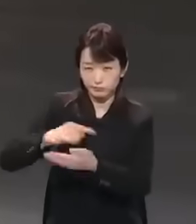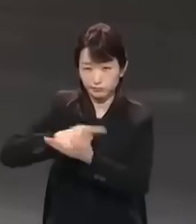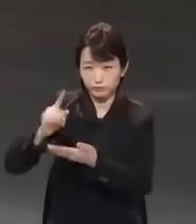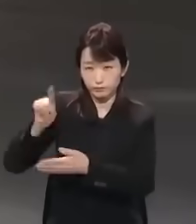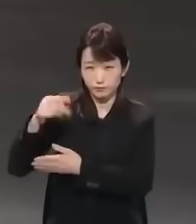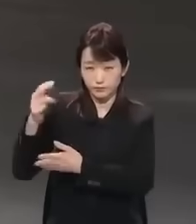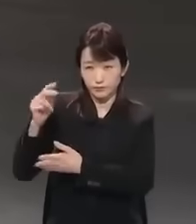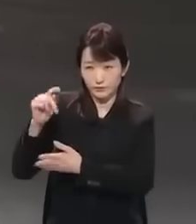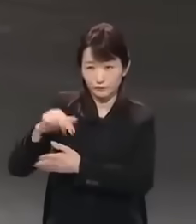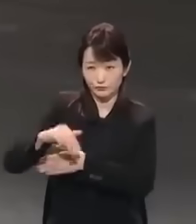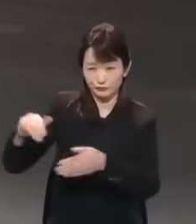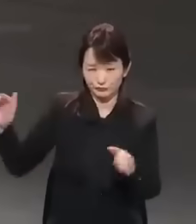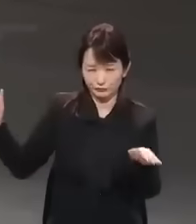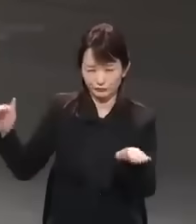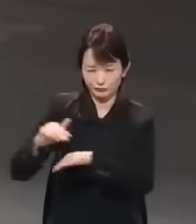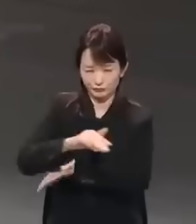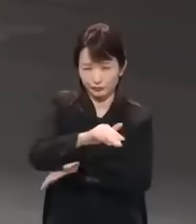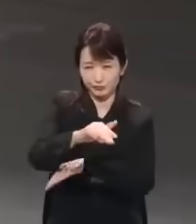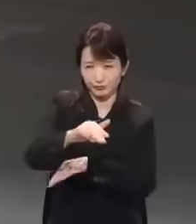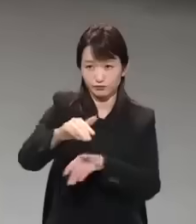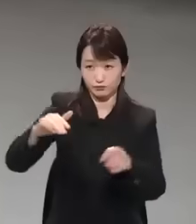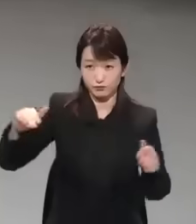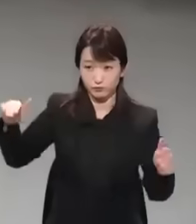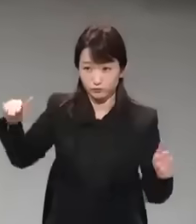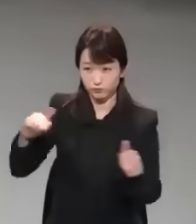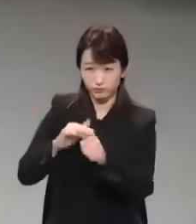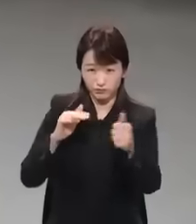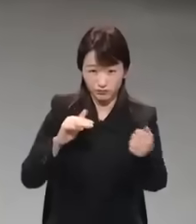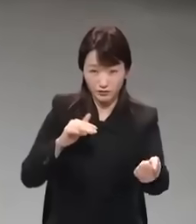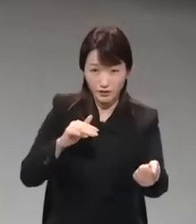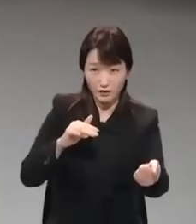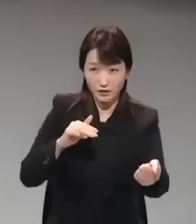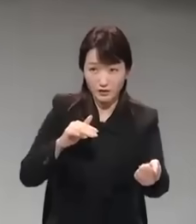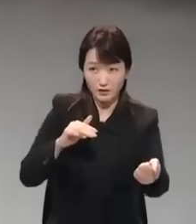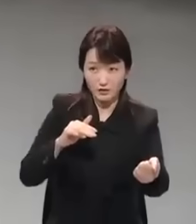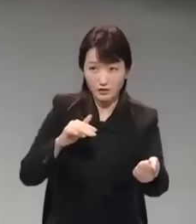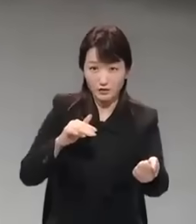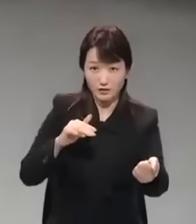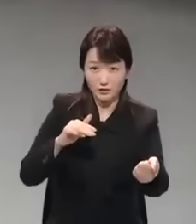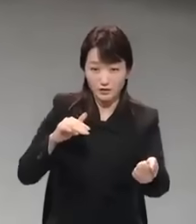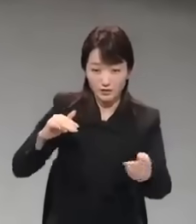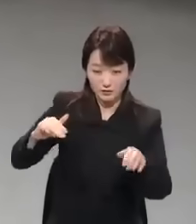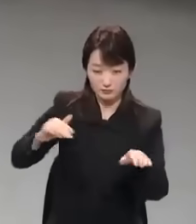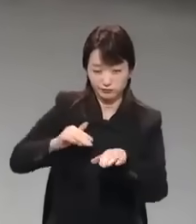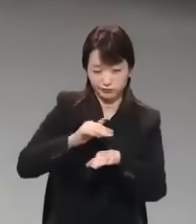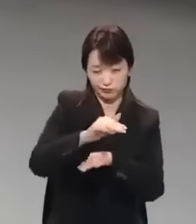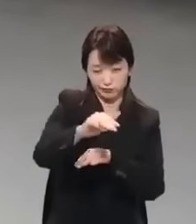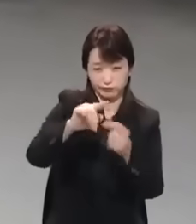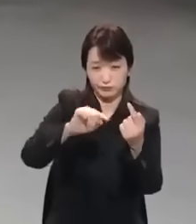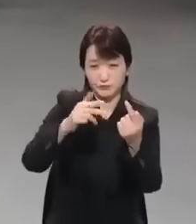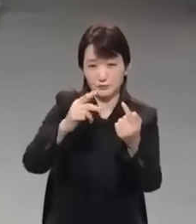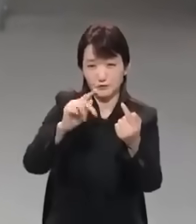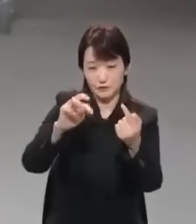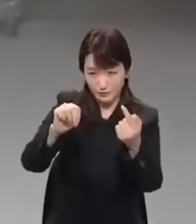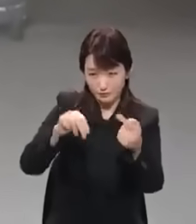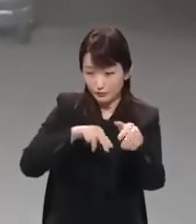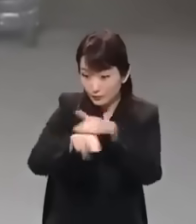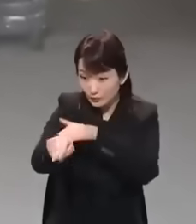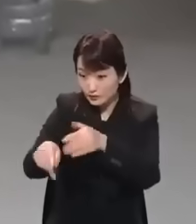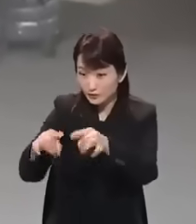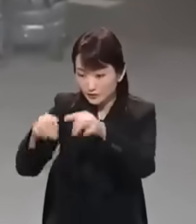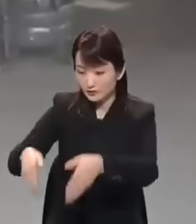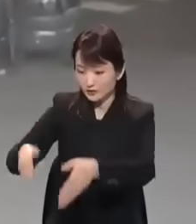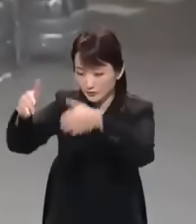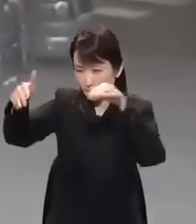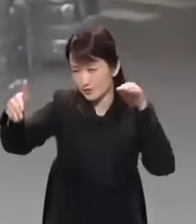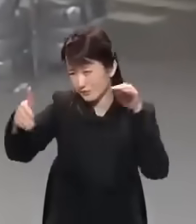130km 주행을 했습니다 저 고등학생을 친 이후에도 약 1.8km 도주하다가 전봇대를 들이받고서야